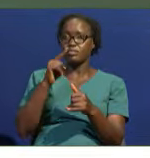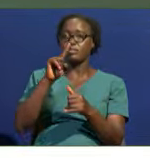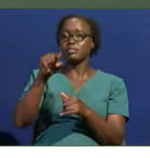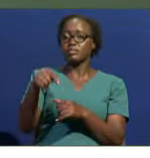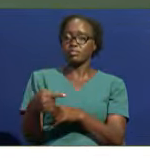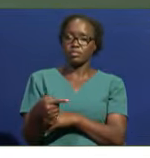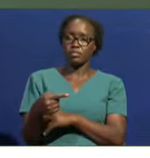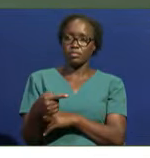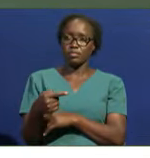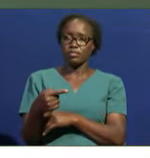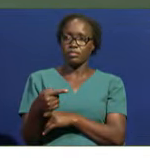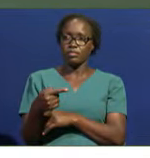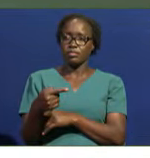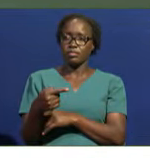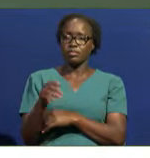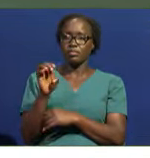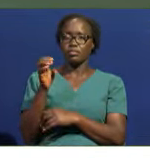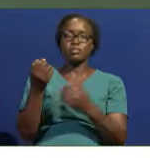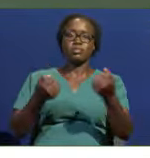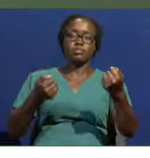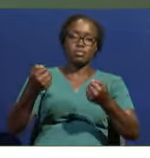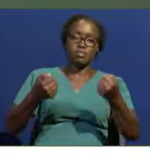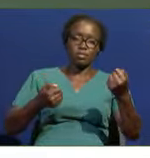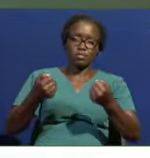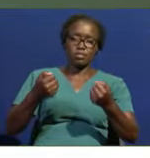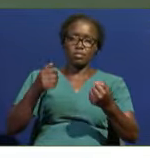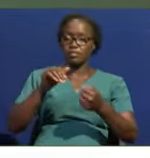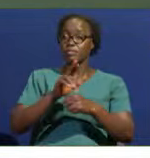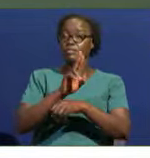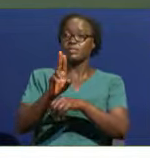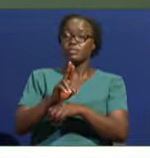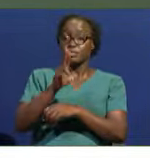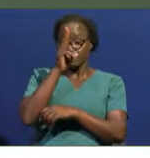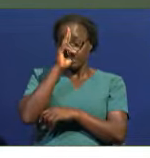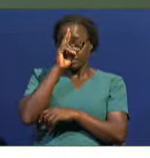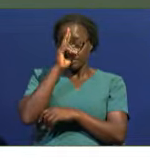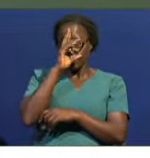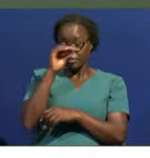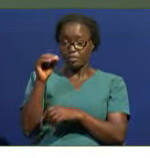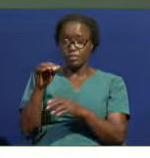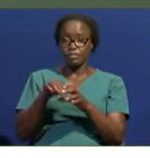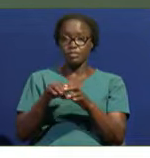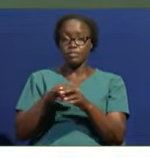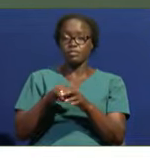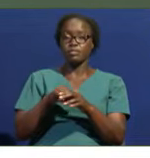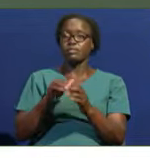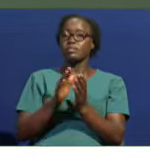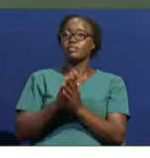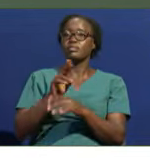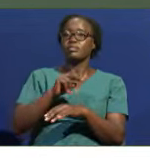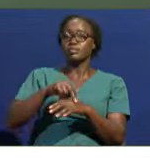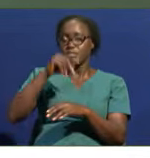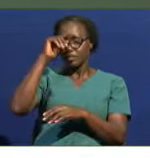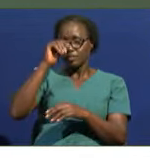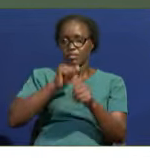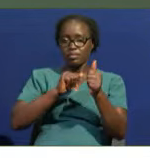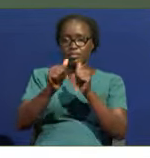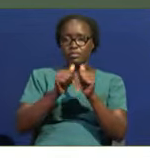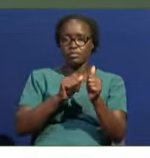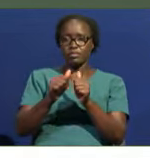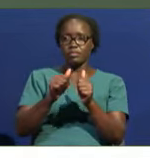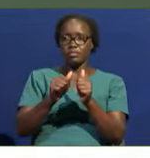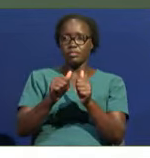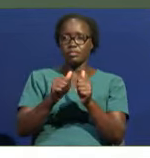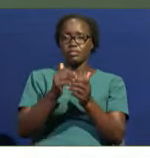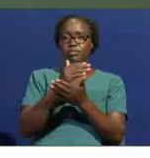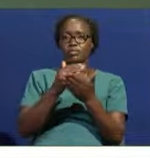1,000 e-vehicles that will be used by our police and members of the National Government Administration. It